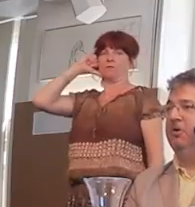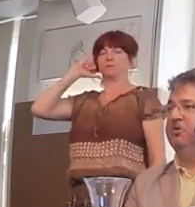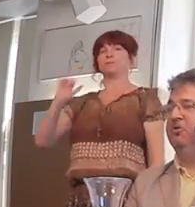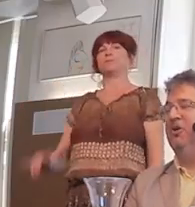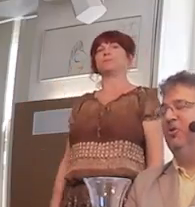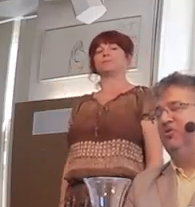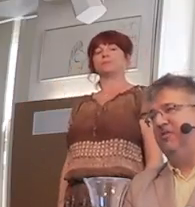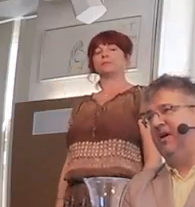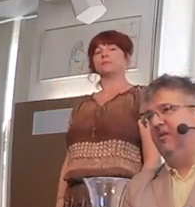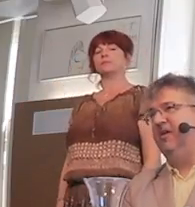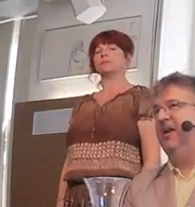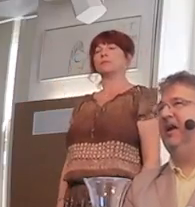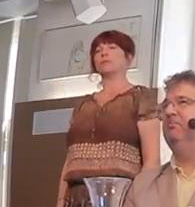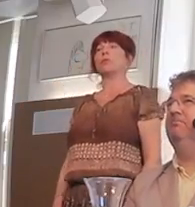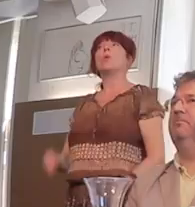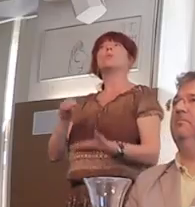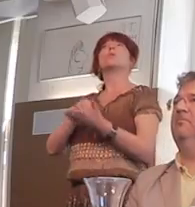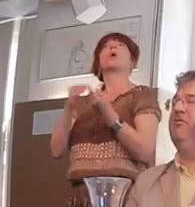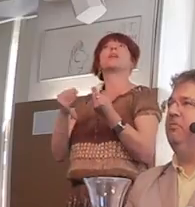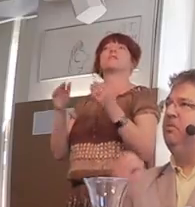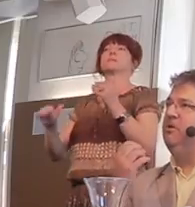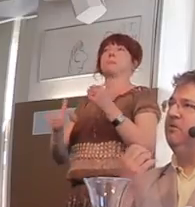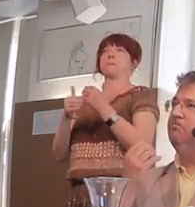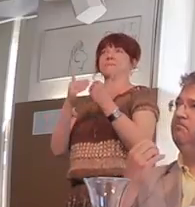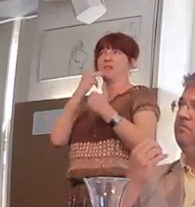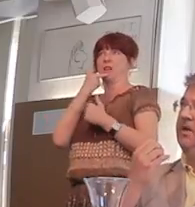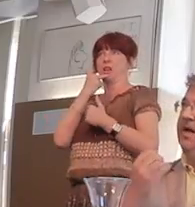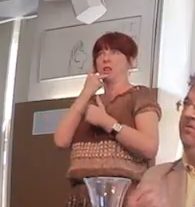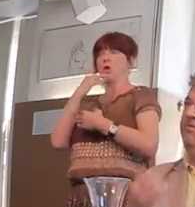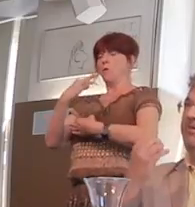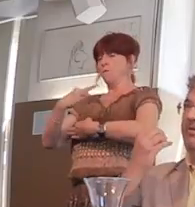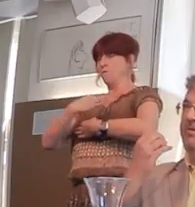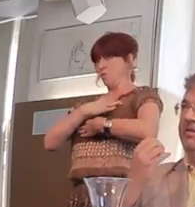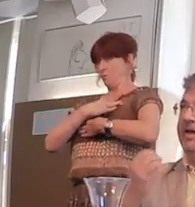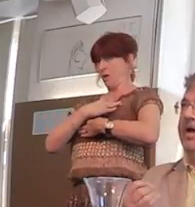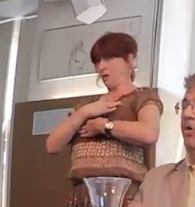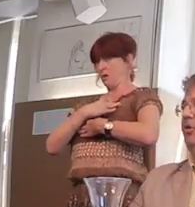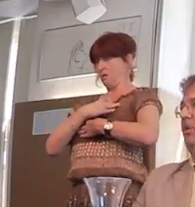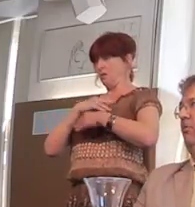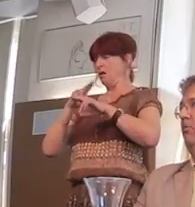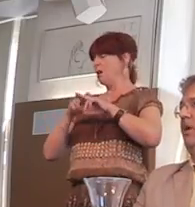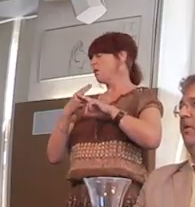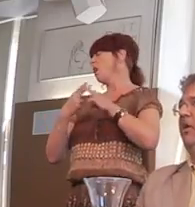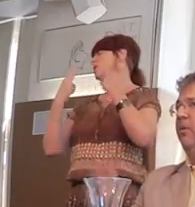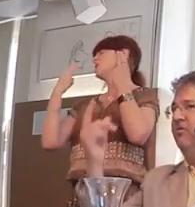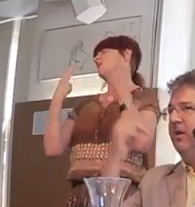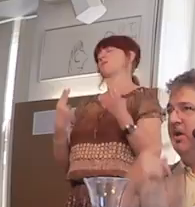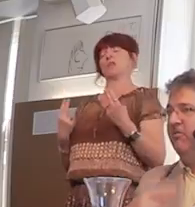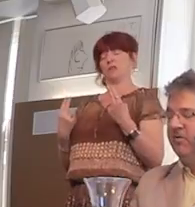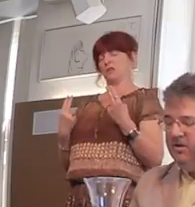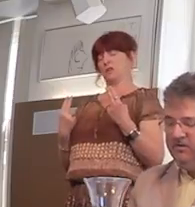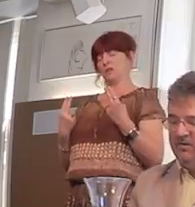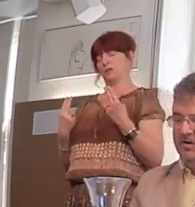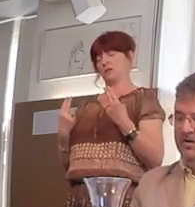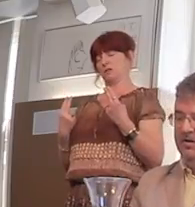Ja, und ich möchte noch was anderes dranhängen, was für mich ganz zentral auch damit zu tun hat. Ich glaube, das gäbe